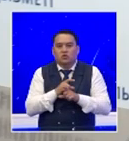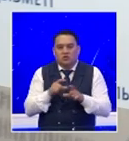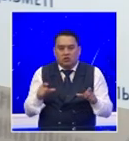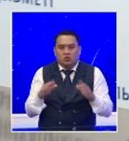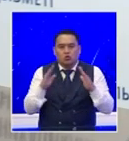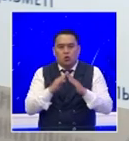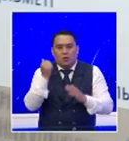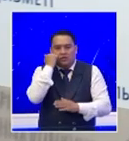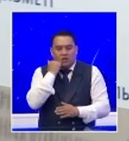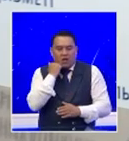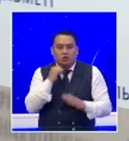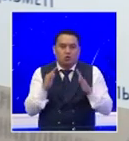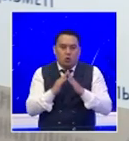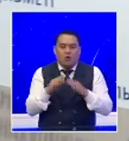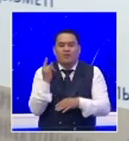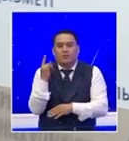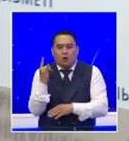домов престарелых, домов ребенка.